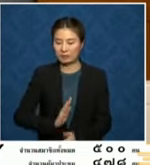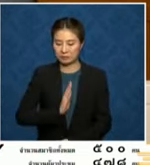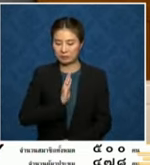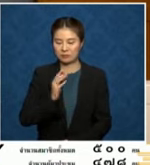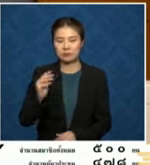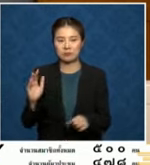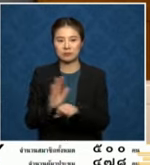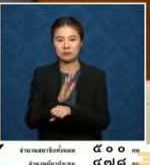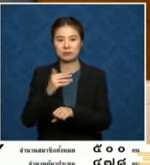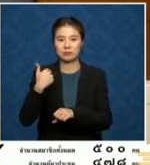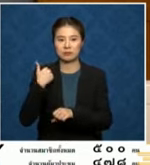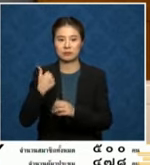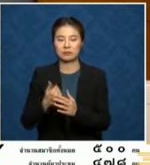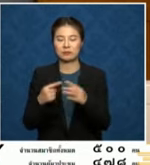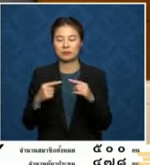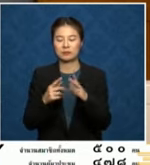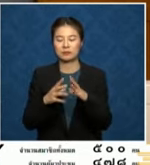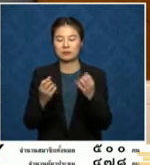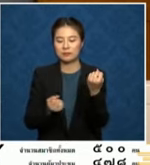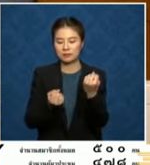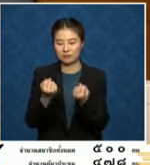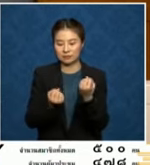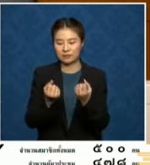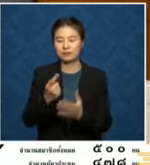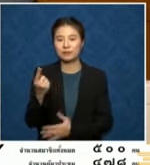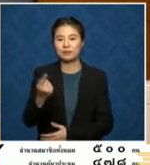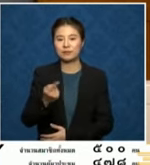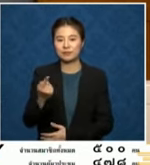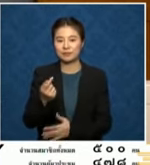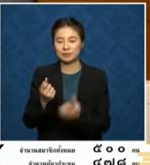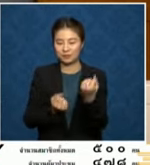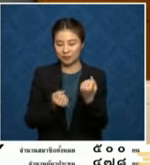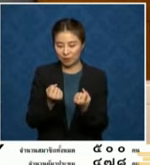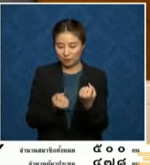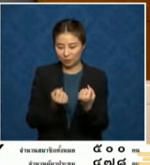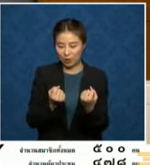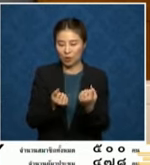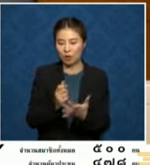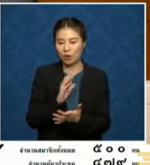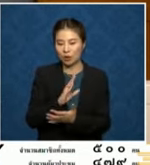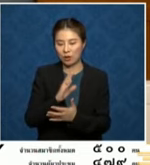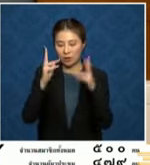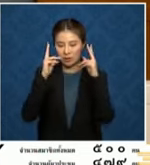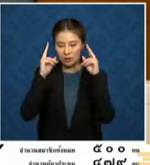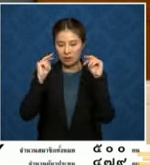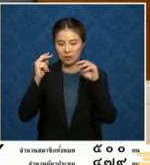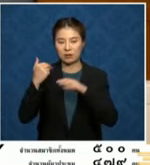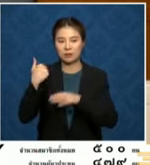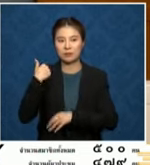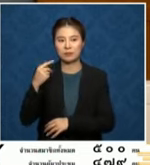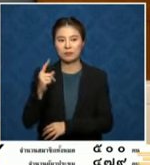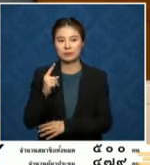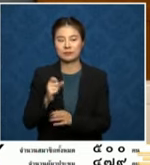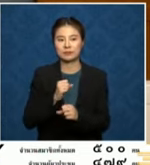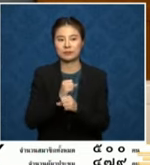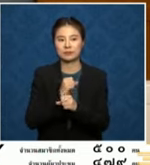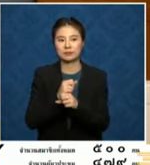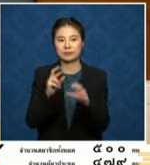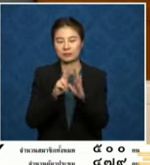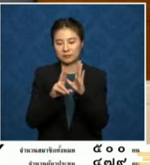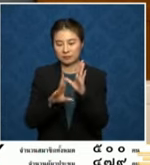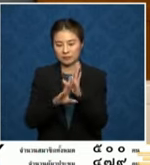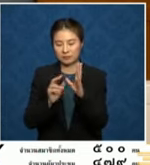ครับในส่วนของรถประจำตำแหน่งนะครับผมก็เรียนงี้ครับว่ารถประจำตำแหน่งเนี่ยของท่านนายกรัฐมนตรีเนี่ยเป็นไปตามระเบียบสำนักนาย